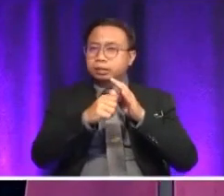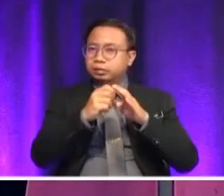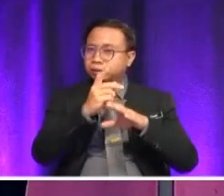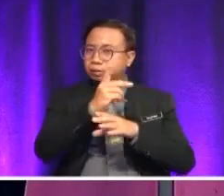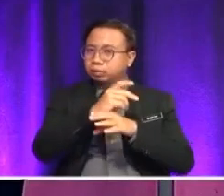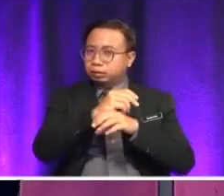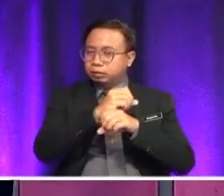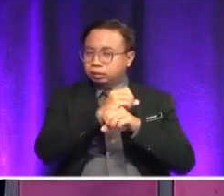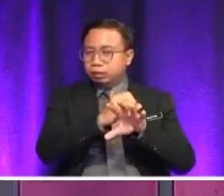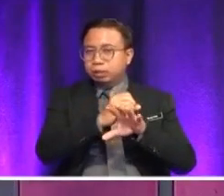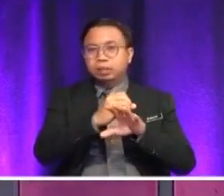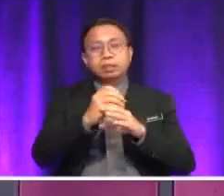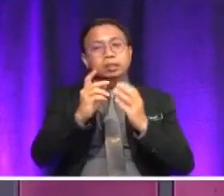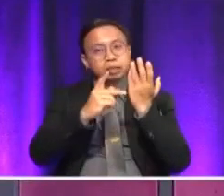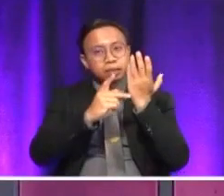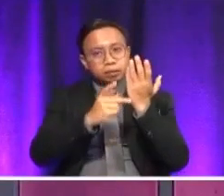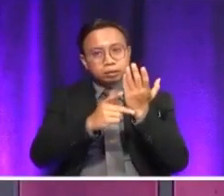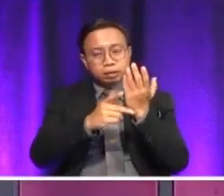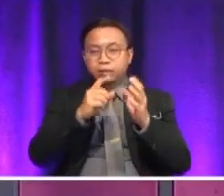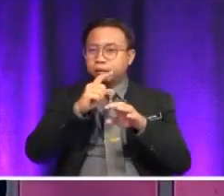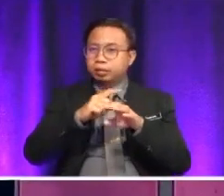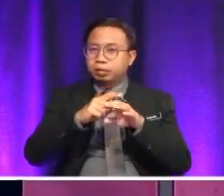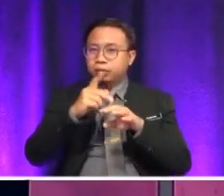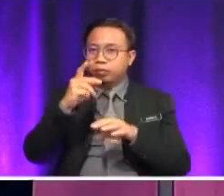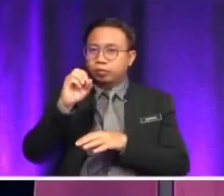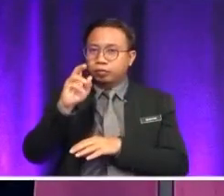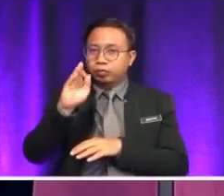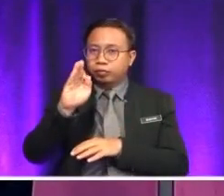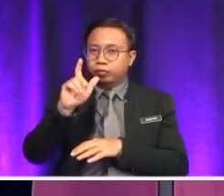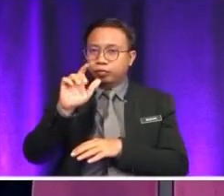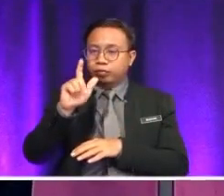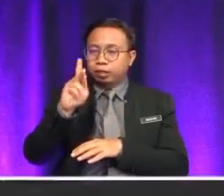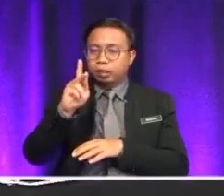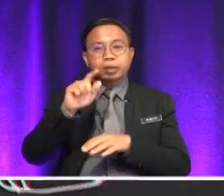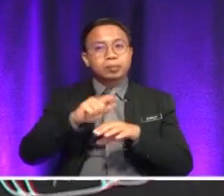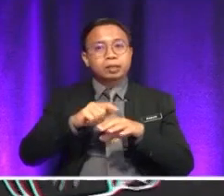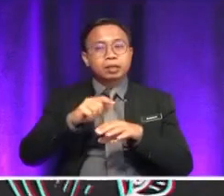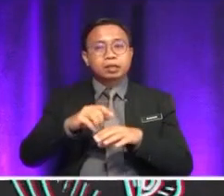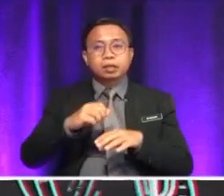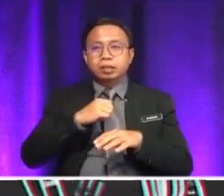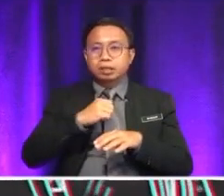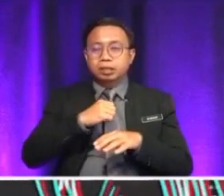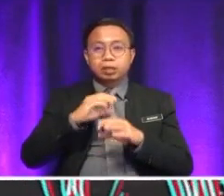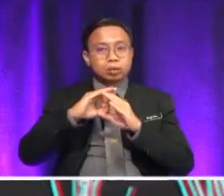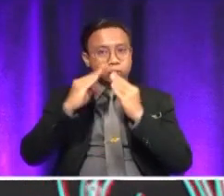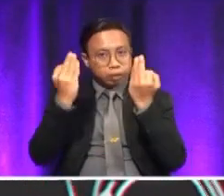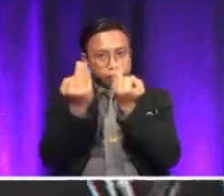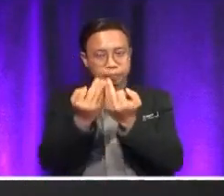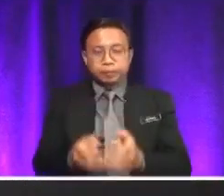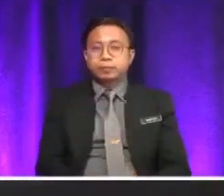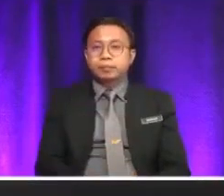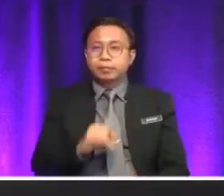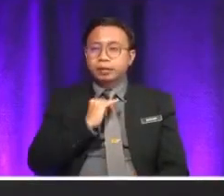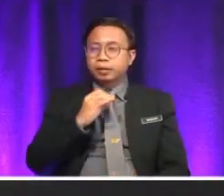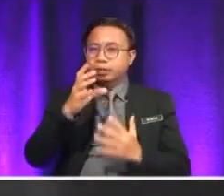dan stres terhadap diri ataupun keluarga. Ya. Yeah. Mana satu awak pilih? Saya